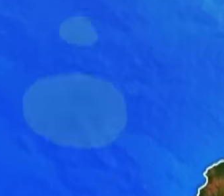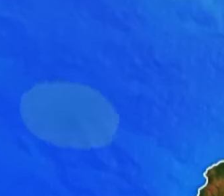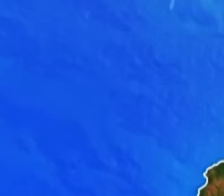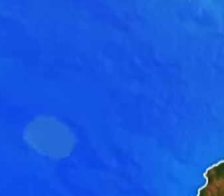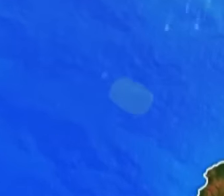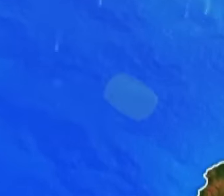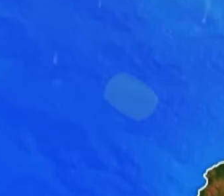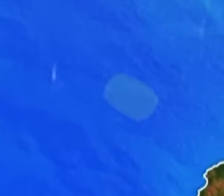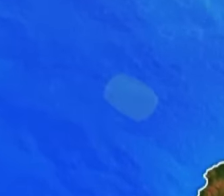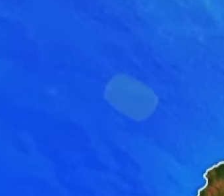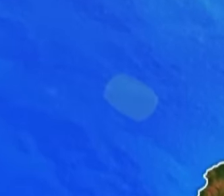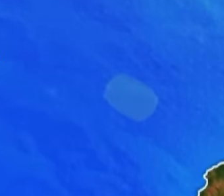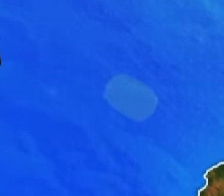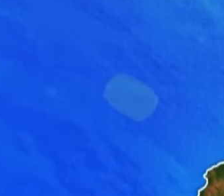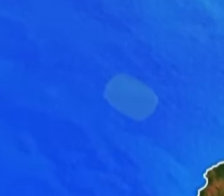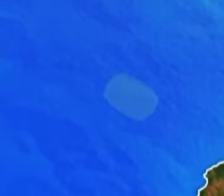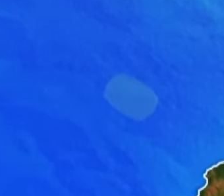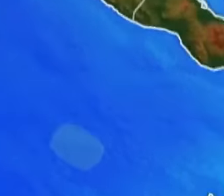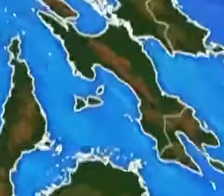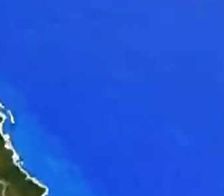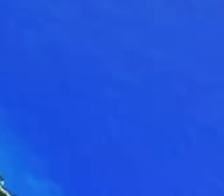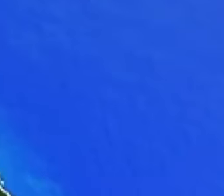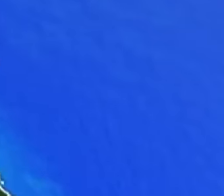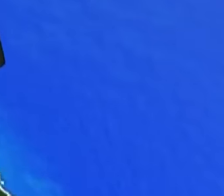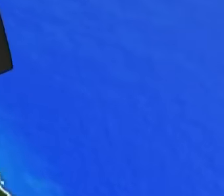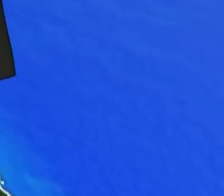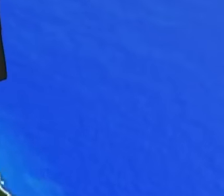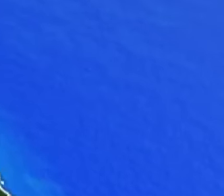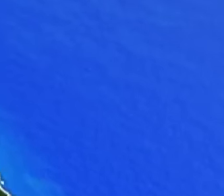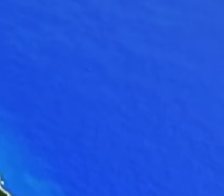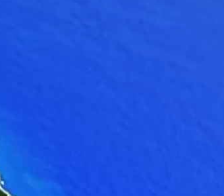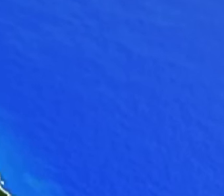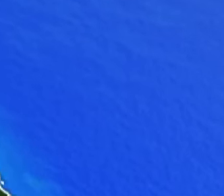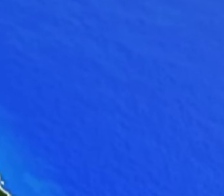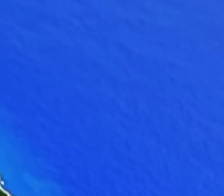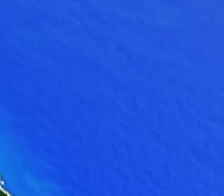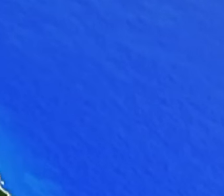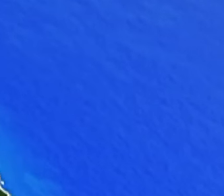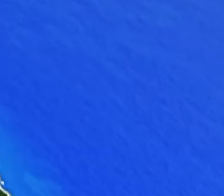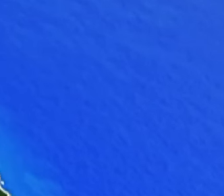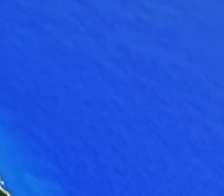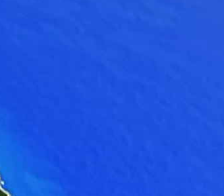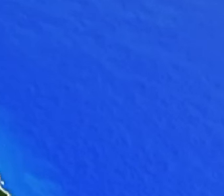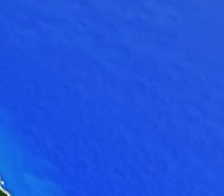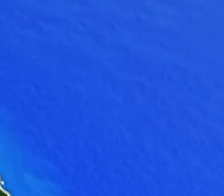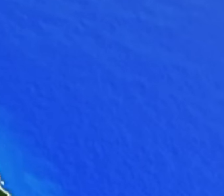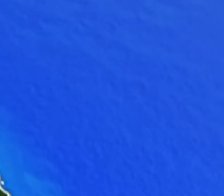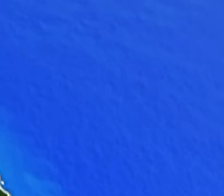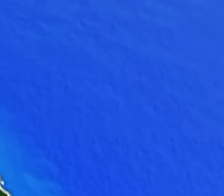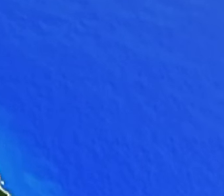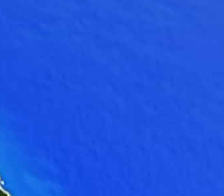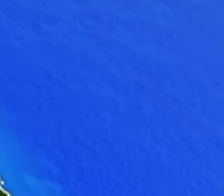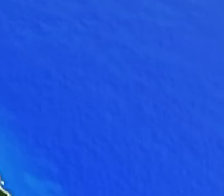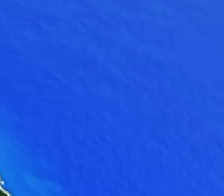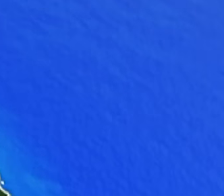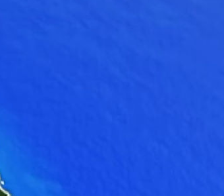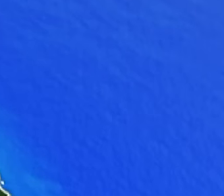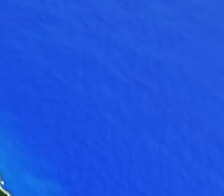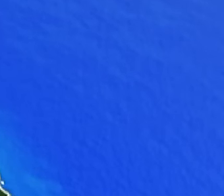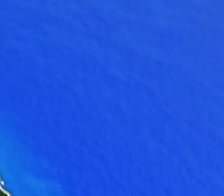ang araw. Sa Luzon po, posible pa rin ang bigla ang pagbuo ng thunderstorm sa may Aurora, Quezon at Bicol Region bandang